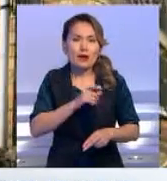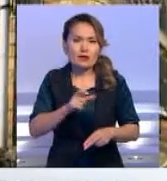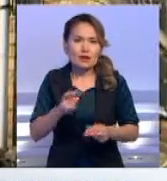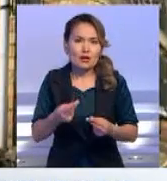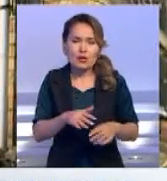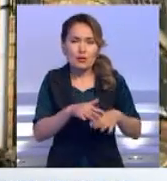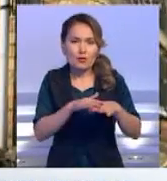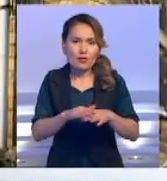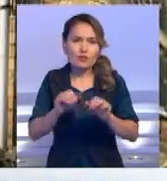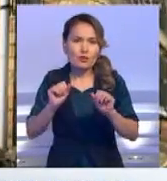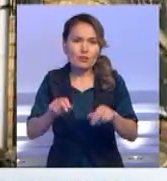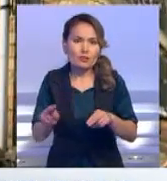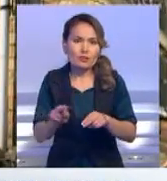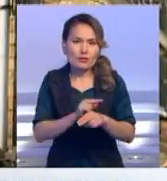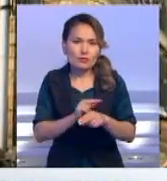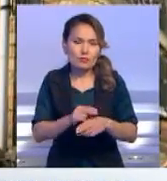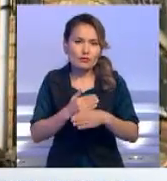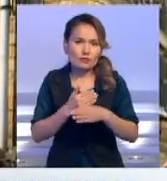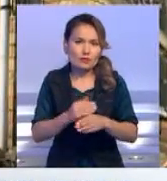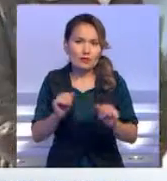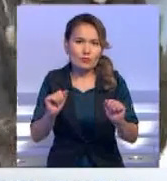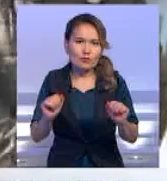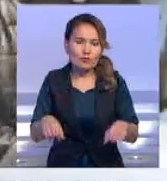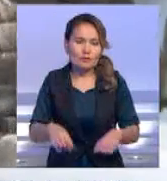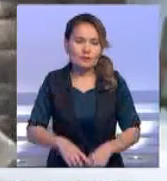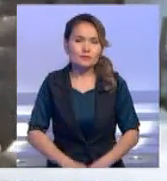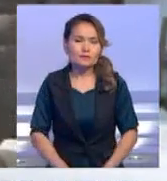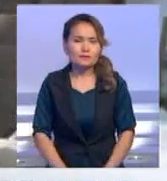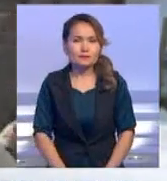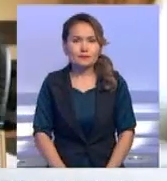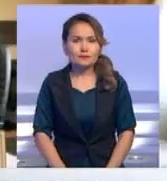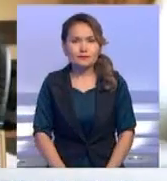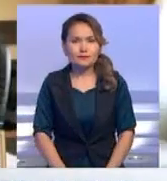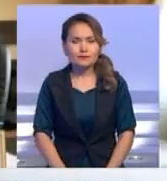ғана қалыпқа келтіруге болады деп отыр.